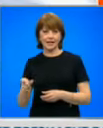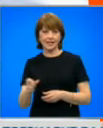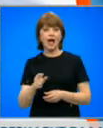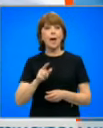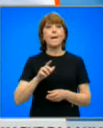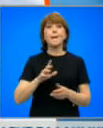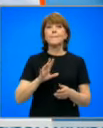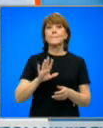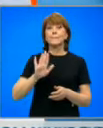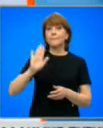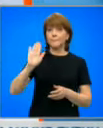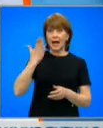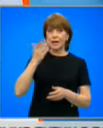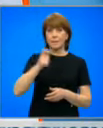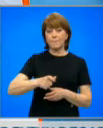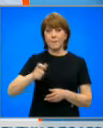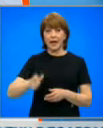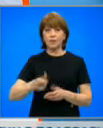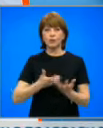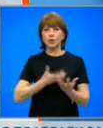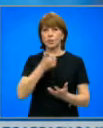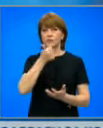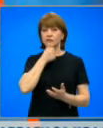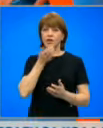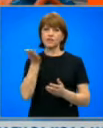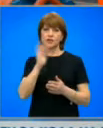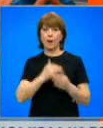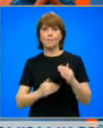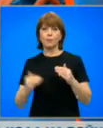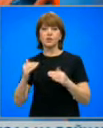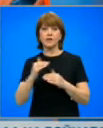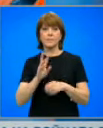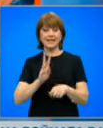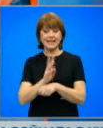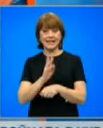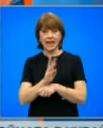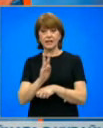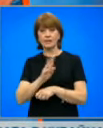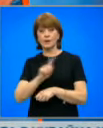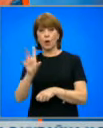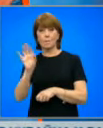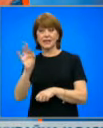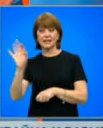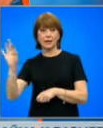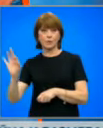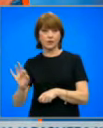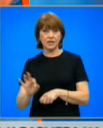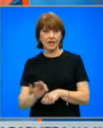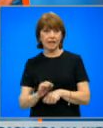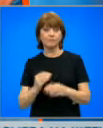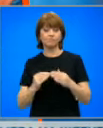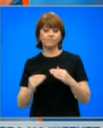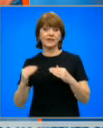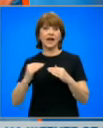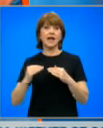май парното и топлата вода ще поскъпнат с между 13 и 50%. Причината от началото на отоплителния сезон ръстът в